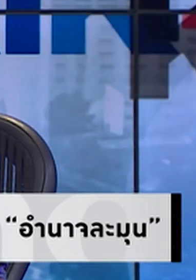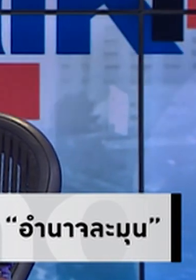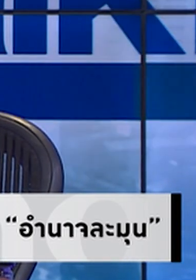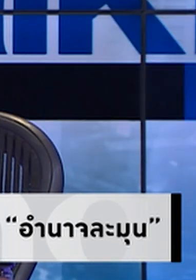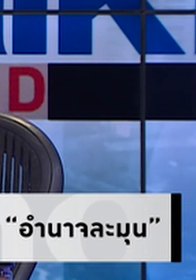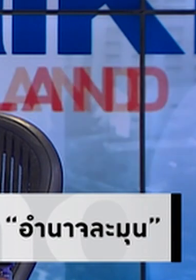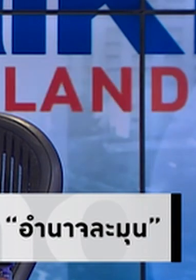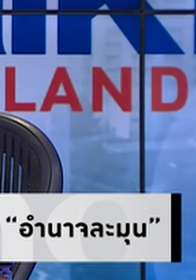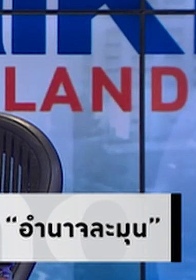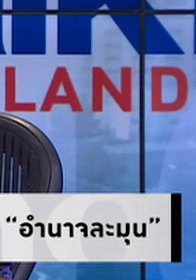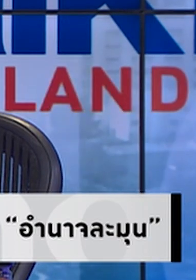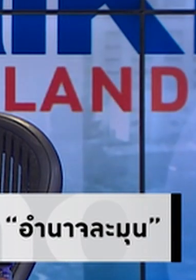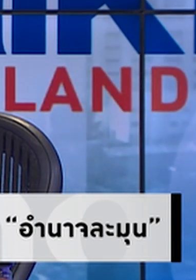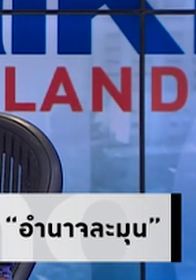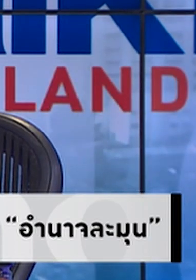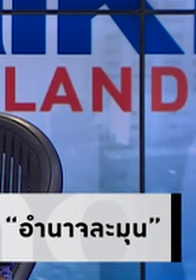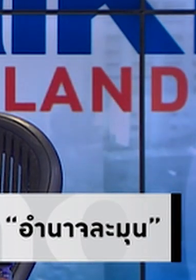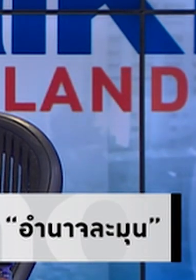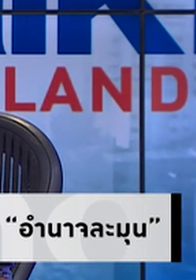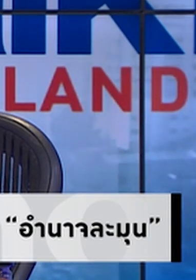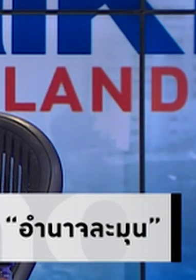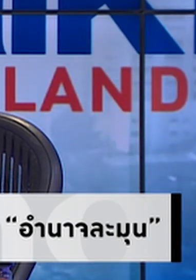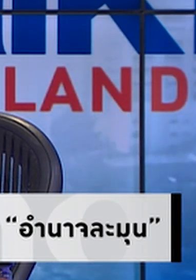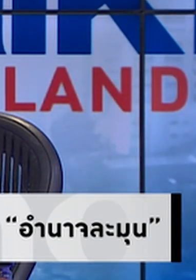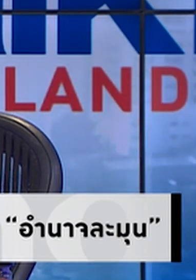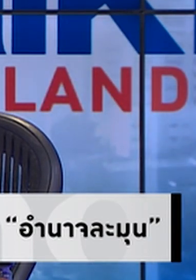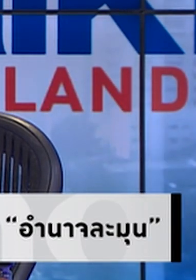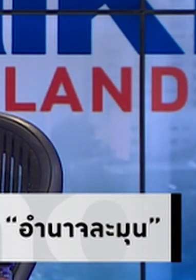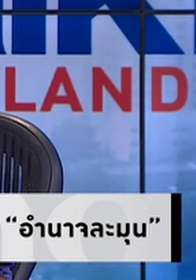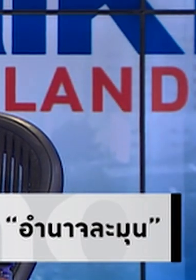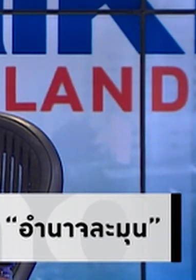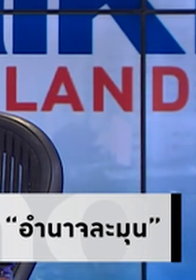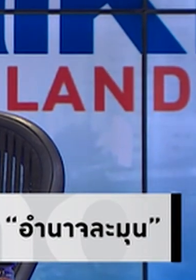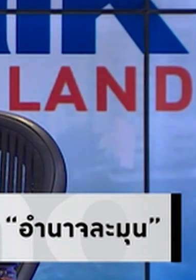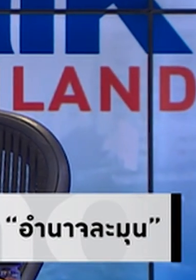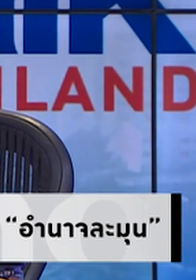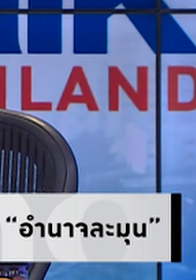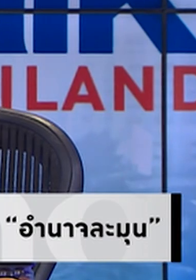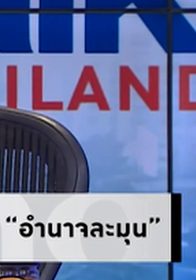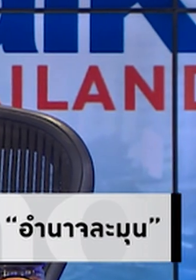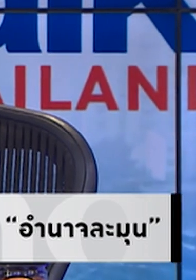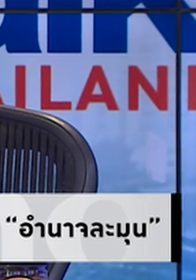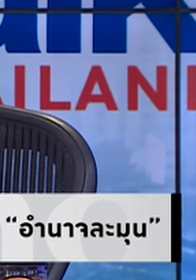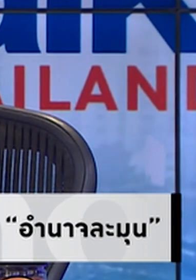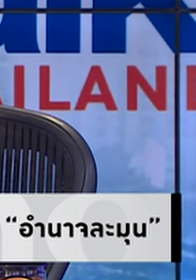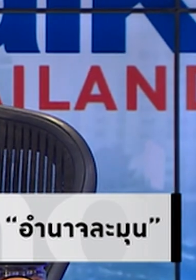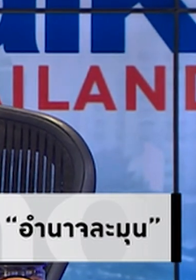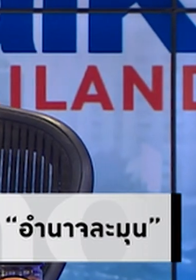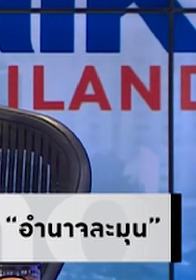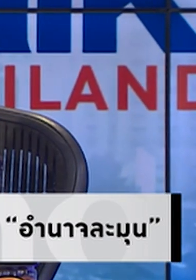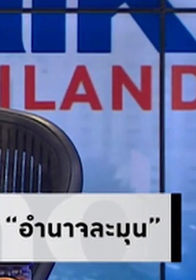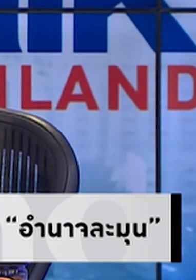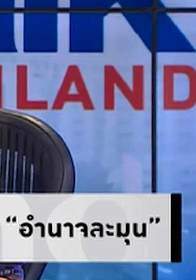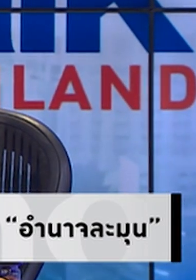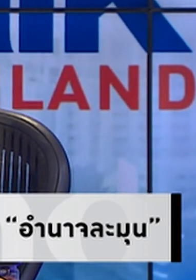ต่อให้เรามีทุเรียนที่อร่อยที่สุดในโลกหรือมีข้าวเหนียวมะม่วงที่อร่อยที่สุดในโลกก็ไม่มีใครเคารพเราเมื่อไหร่ก็ตาม